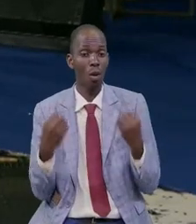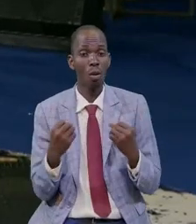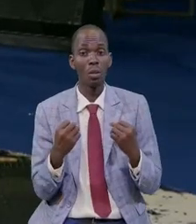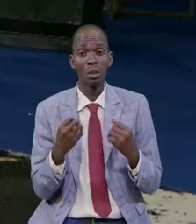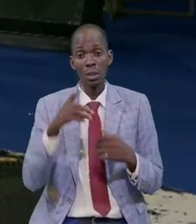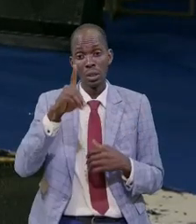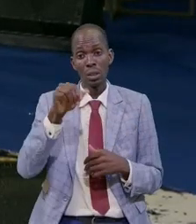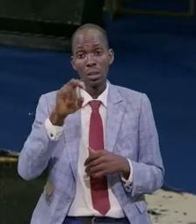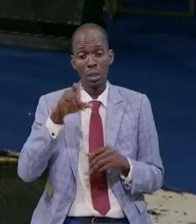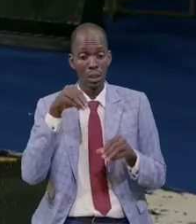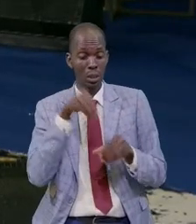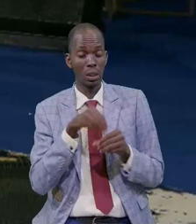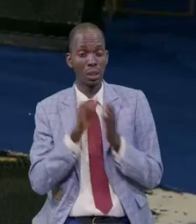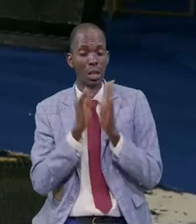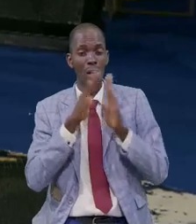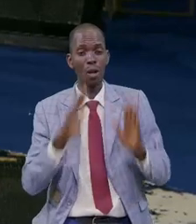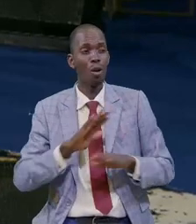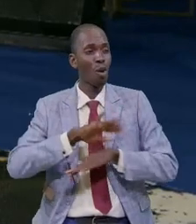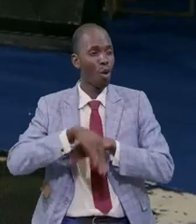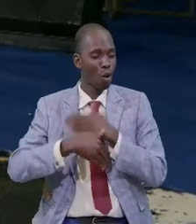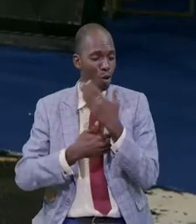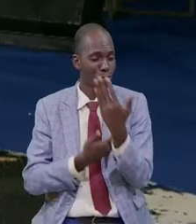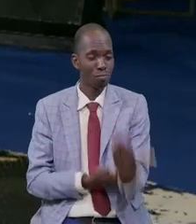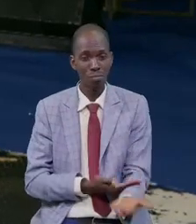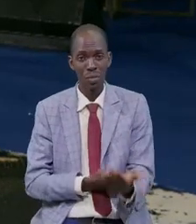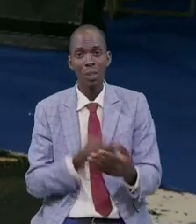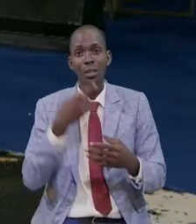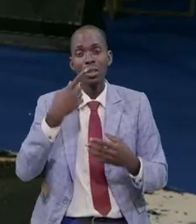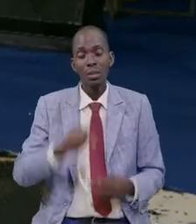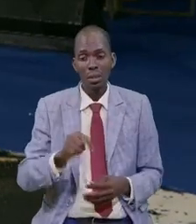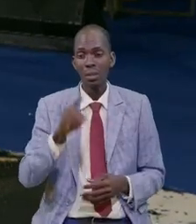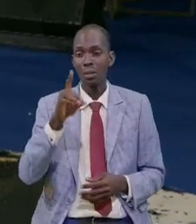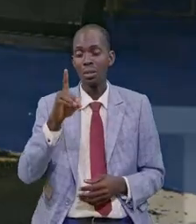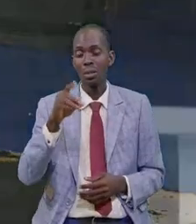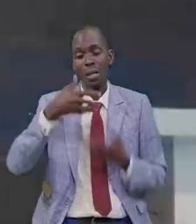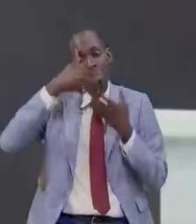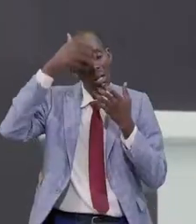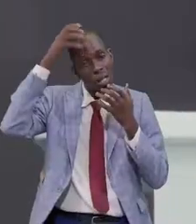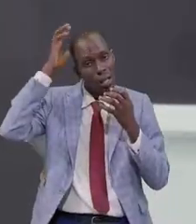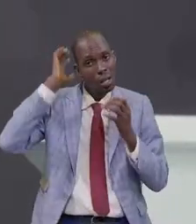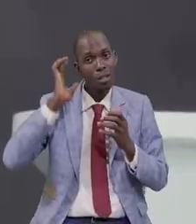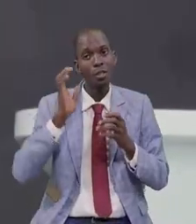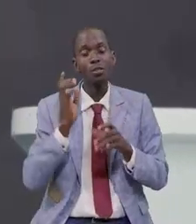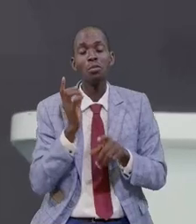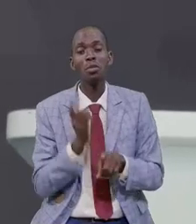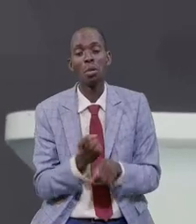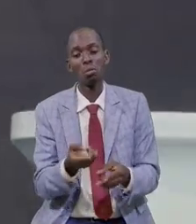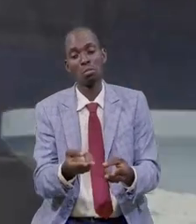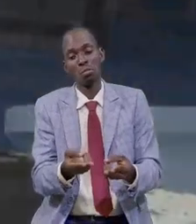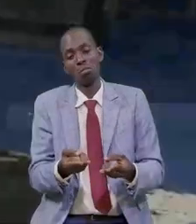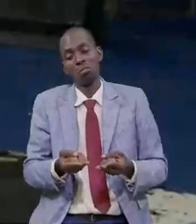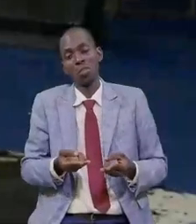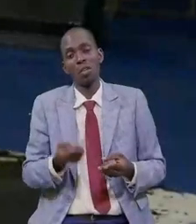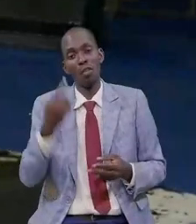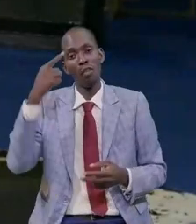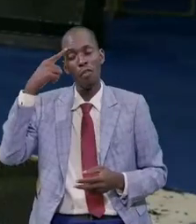la nuit les lions étaient couché là il se couche